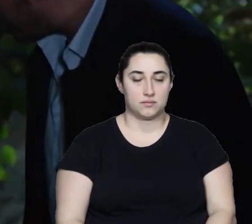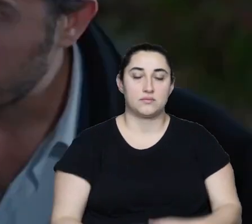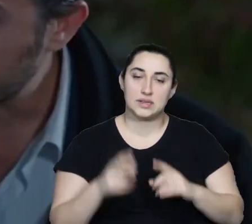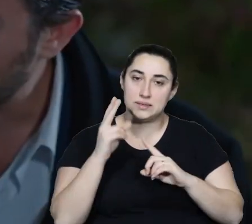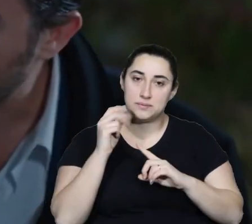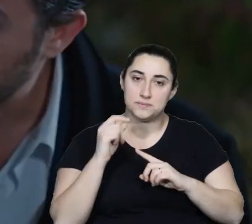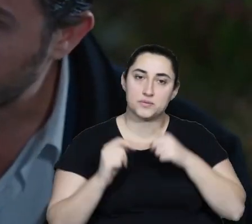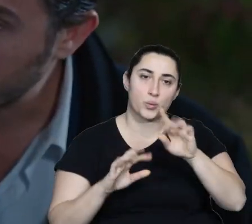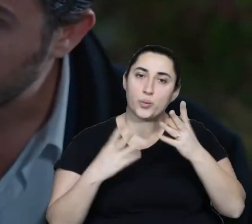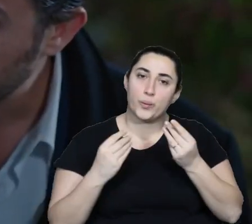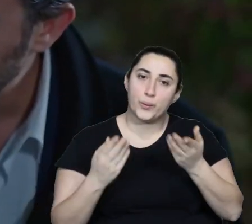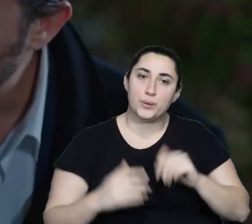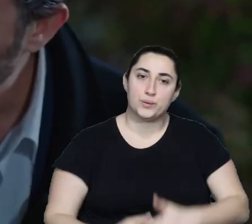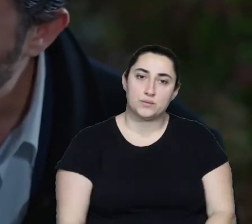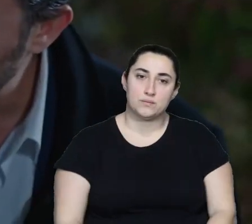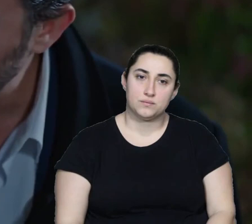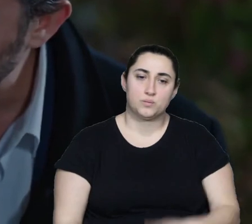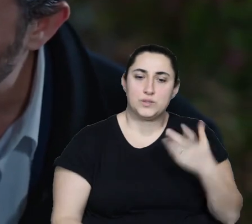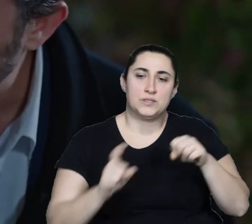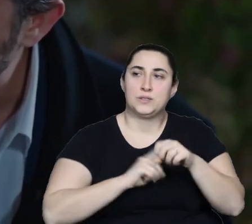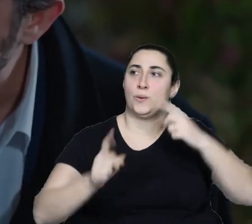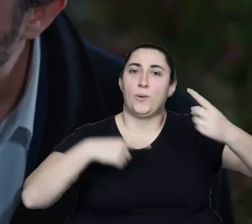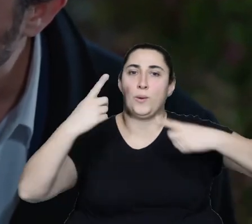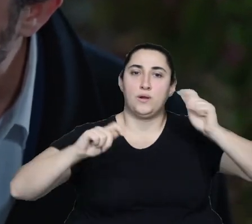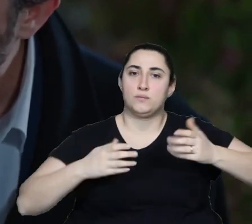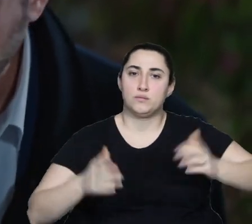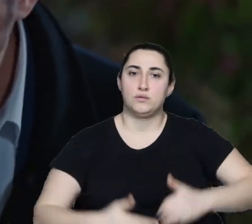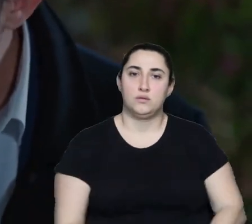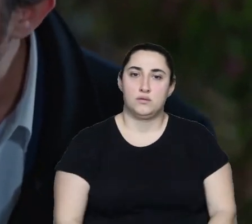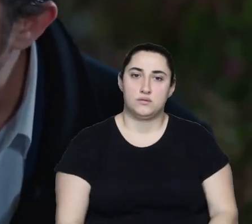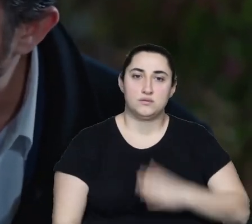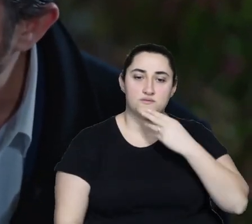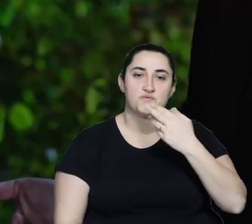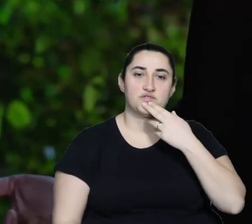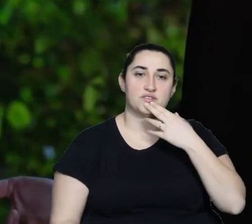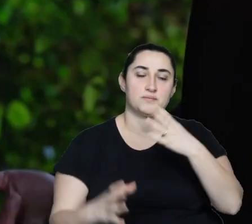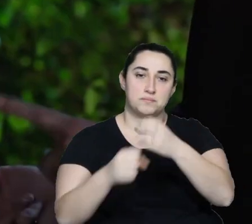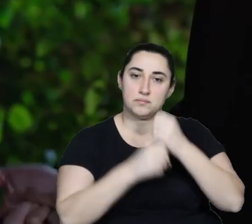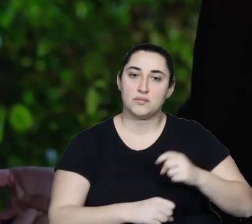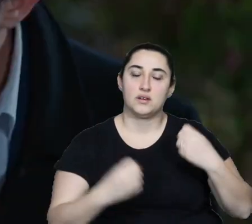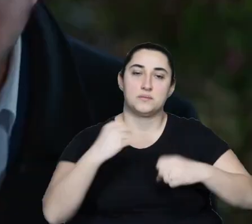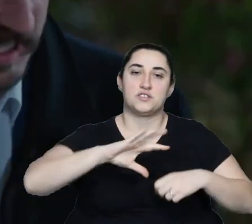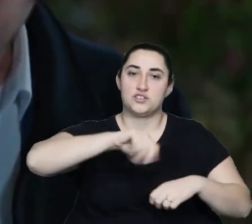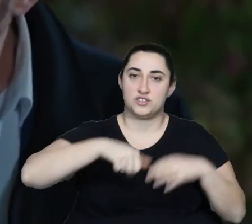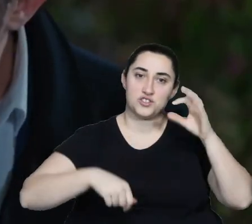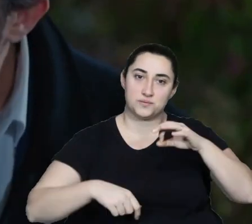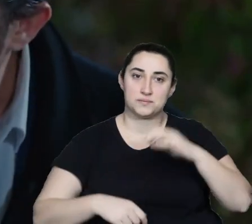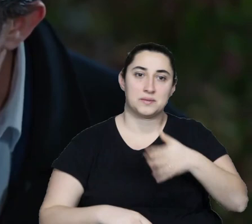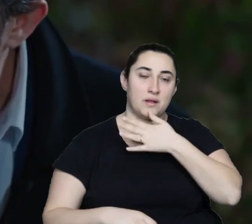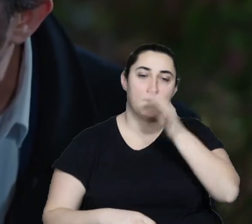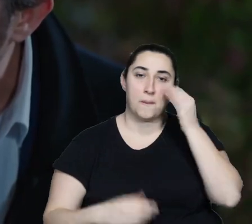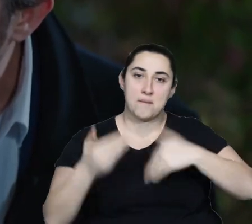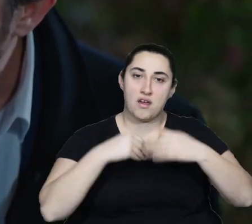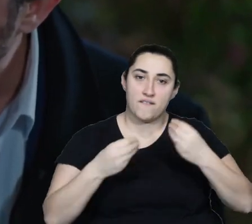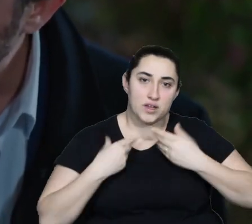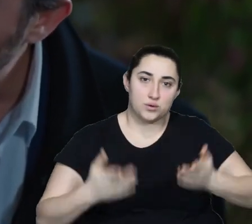İsmail, sana ne oldu yavrum? Bu ne şiddet, bu ne celal? Genç bir kızı tutsak ettin, arabayı çaldın. Şimdi de kaç tane adam